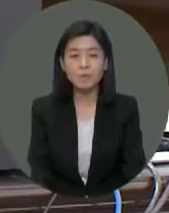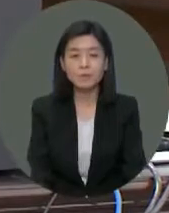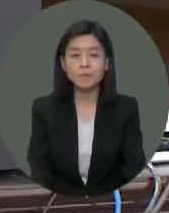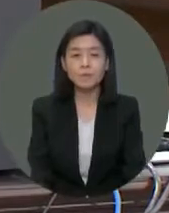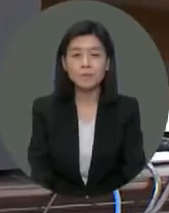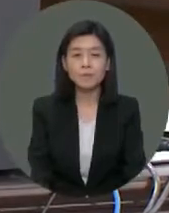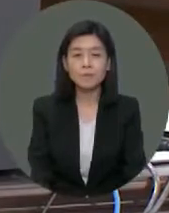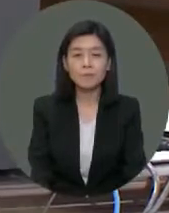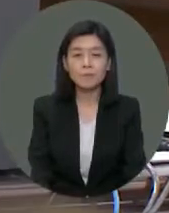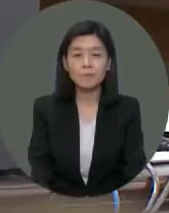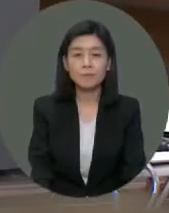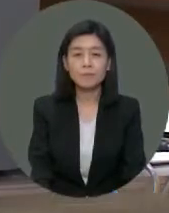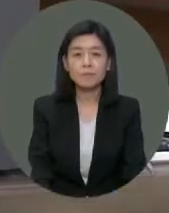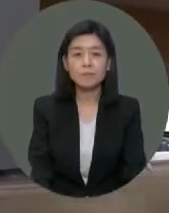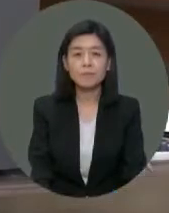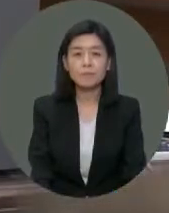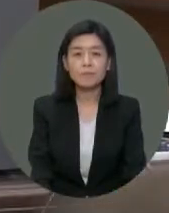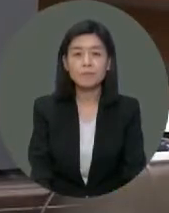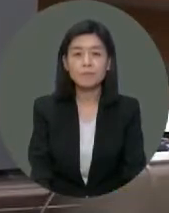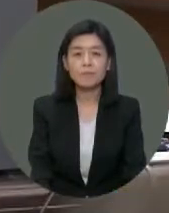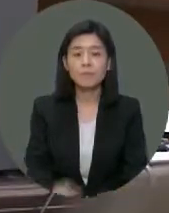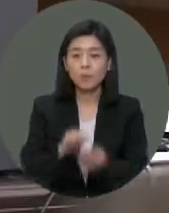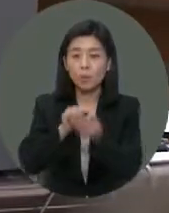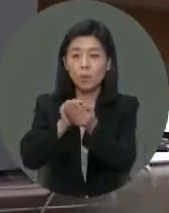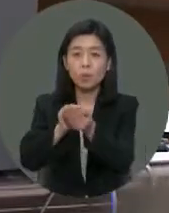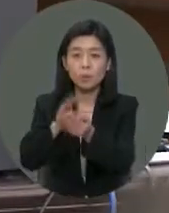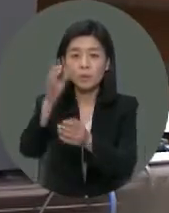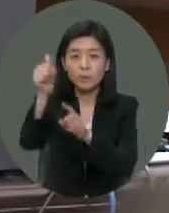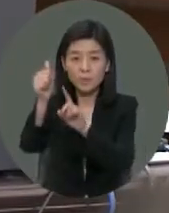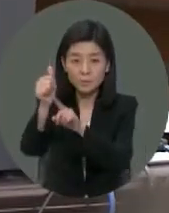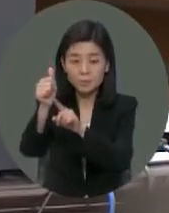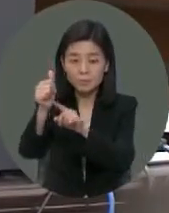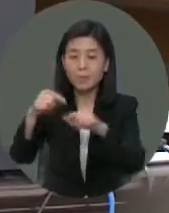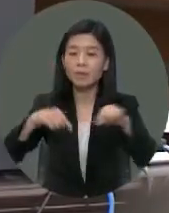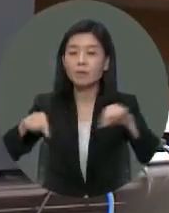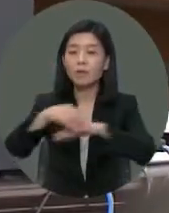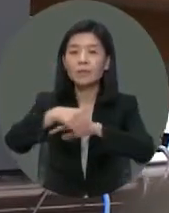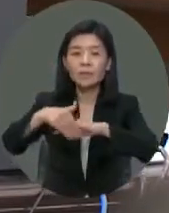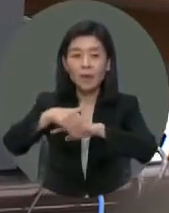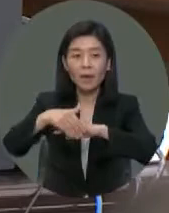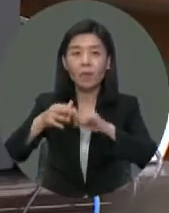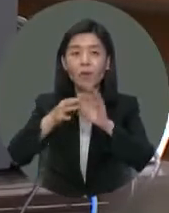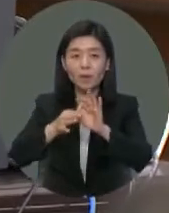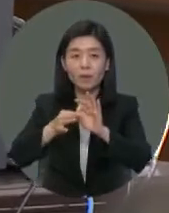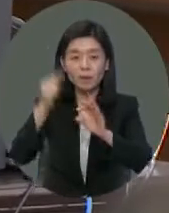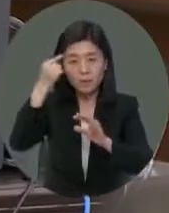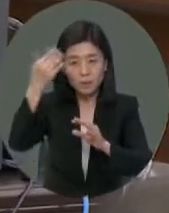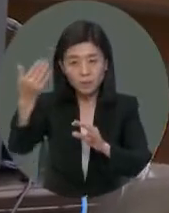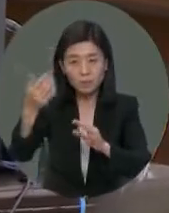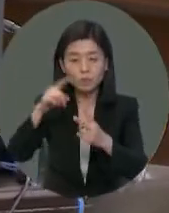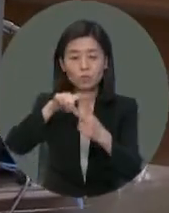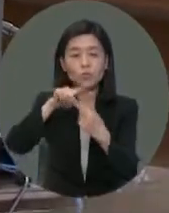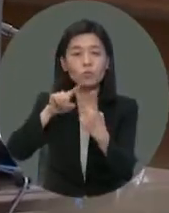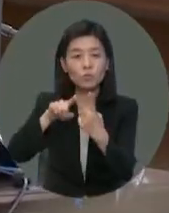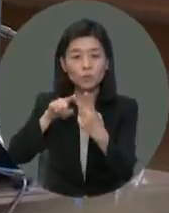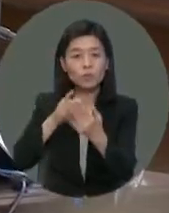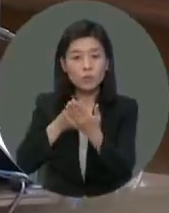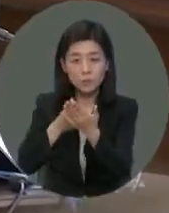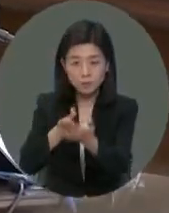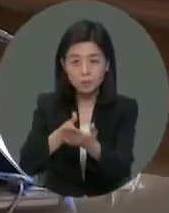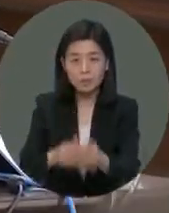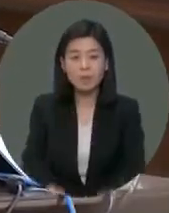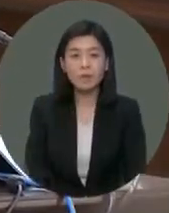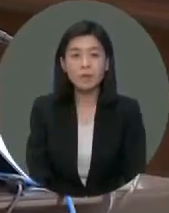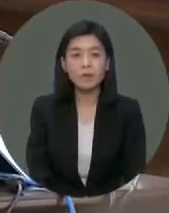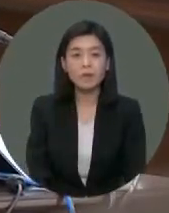회장님 정책질이 한 두개만 제가 제안드리고자 합니다 지금 조합 감사위원회